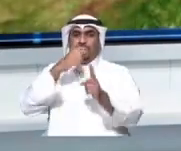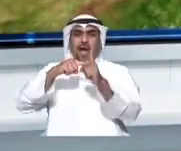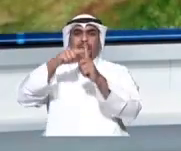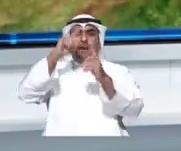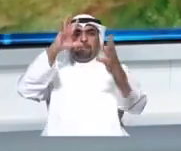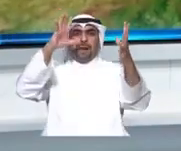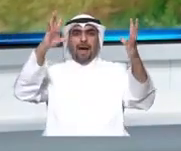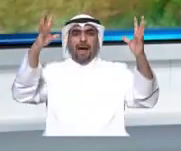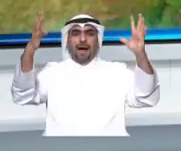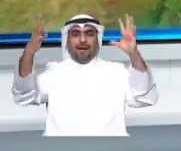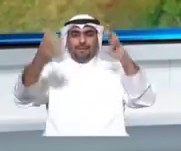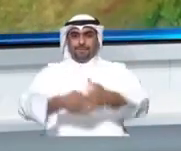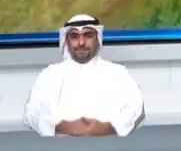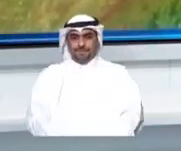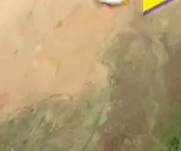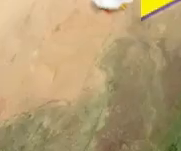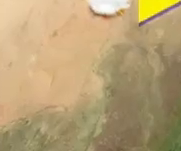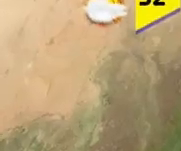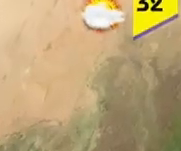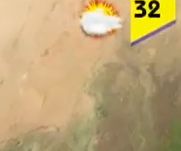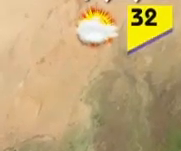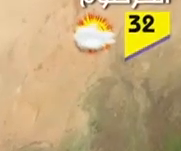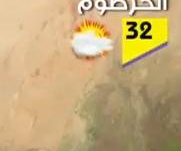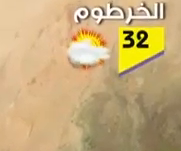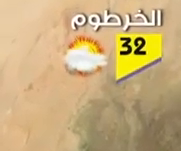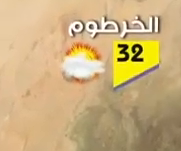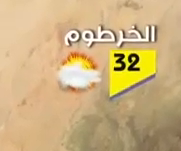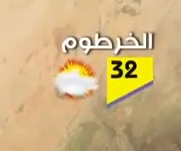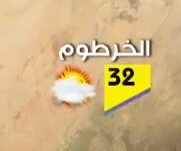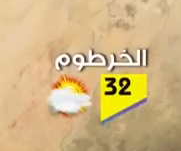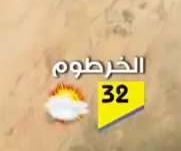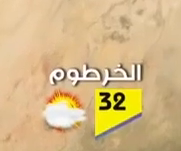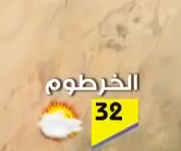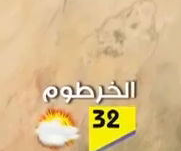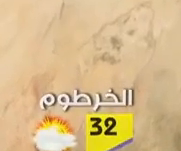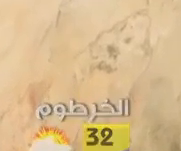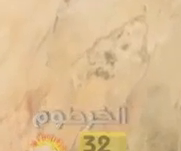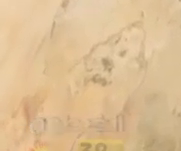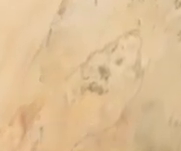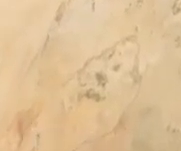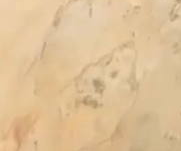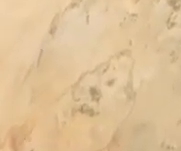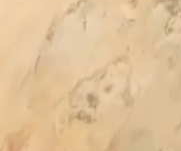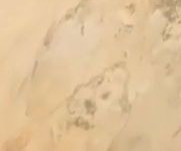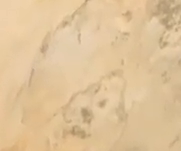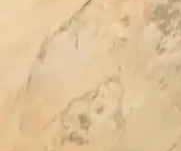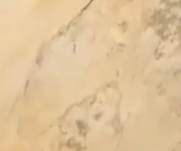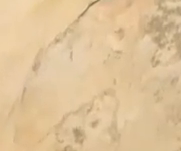العواصم العربية والعالمية.